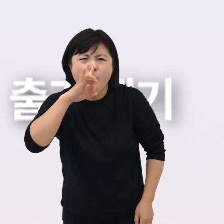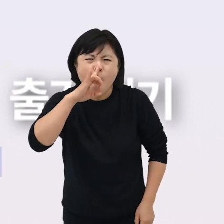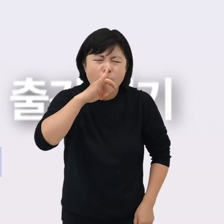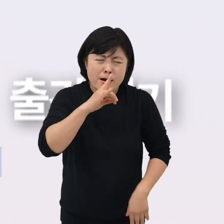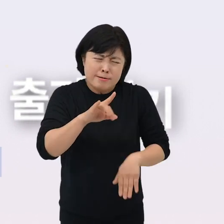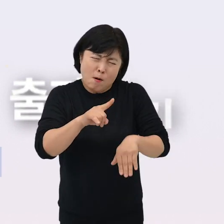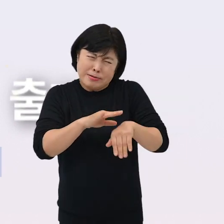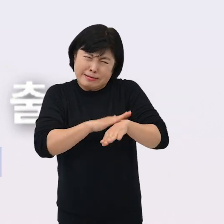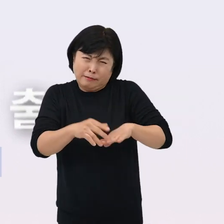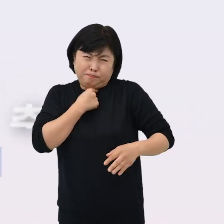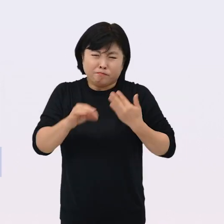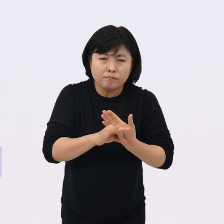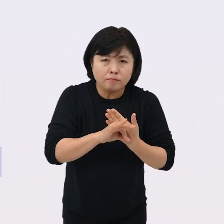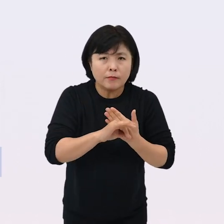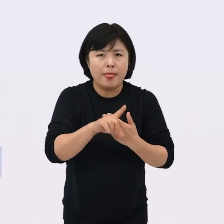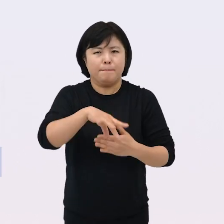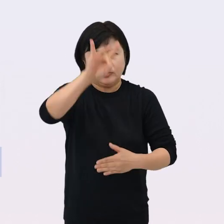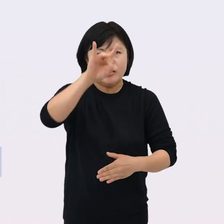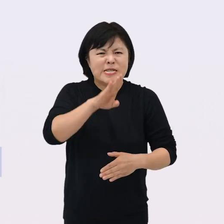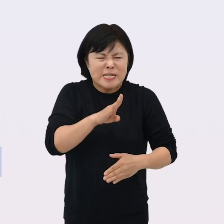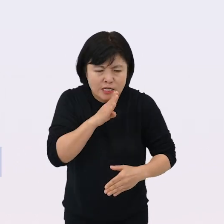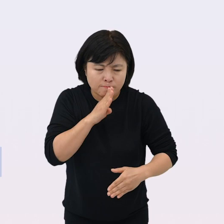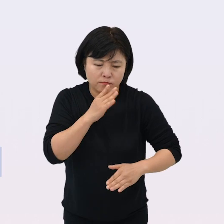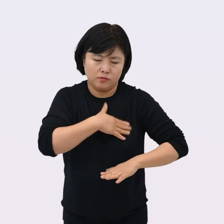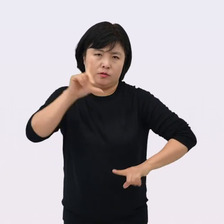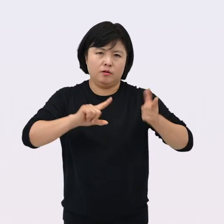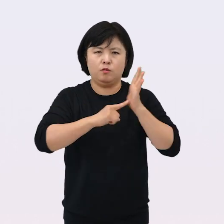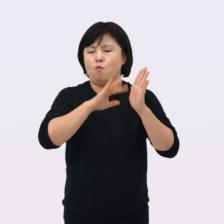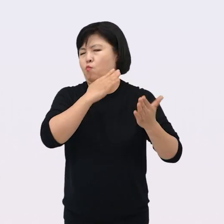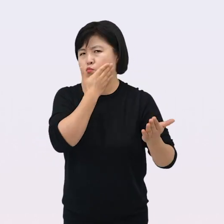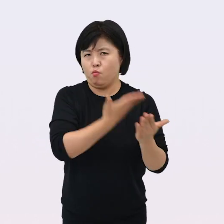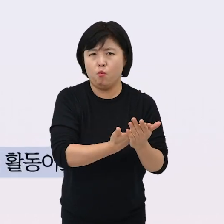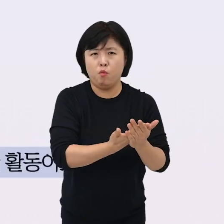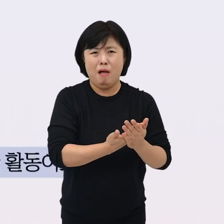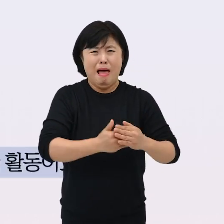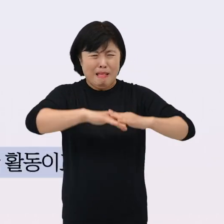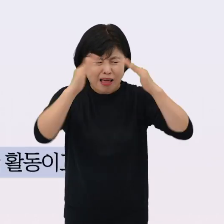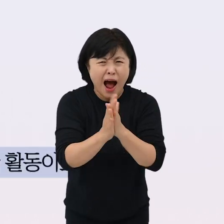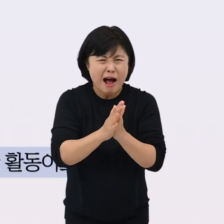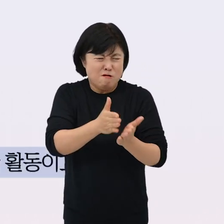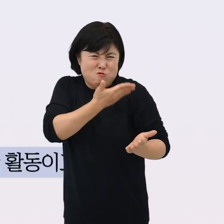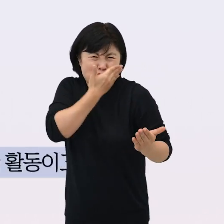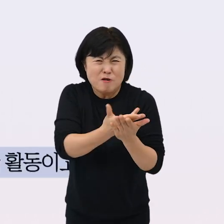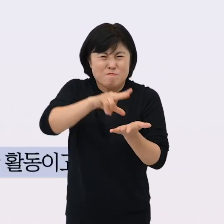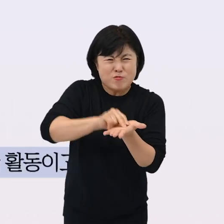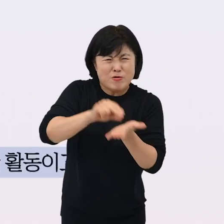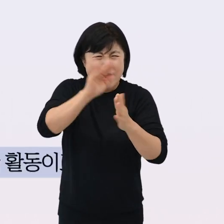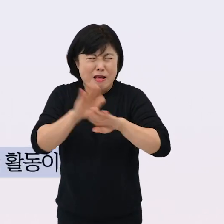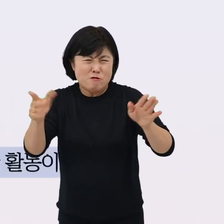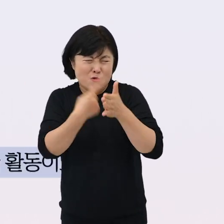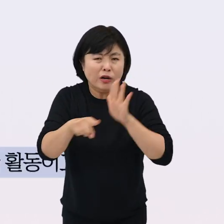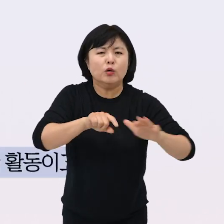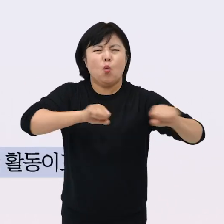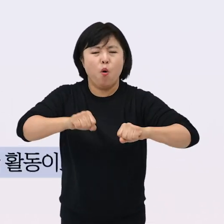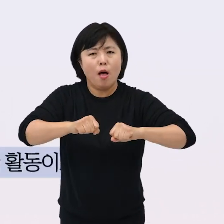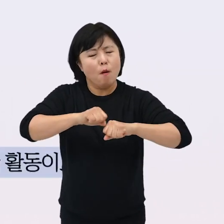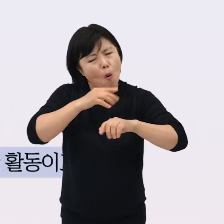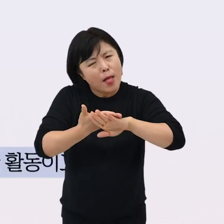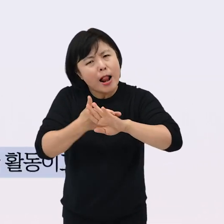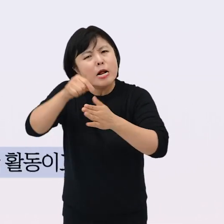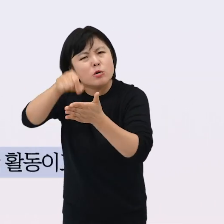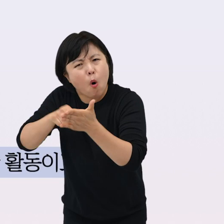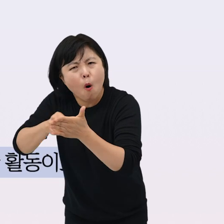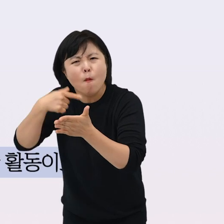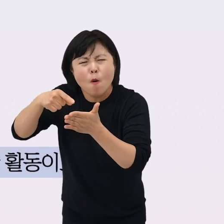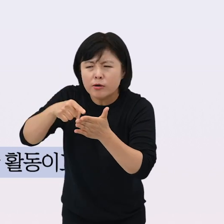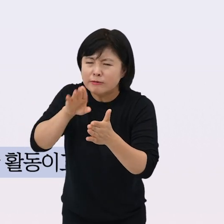하려면은 일단 탐구에 진지한 태도로 임해야 되거든요. 그래서 풀 가치가 있는 문제를 해결하기